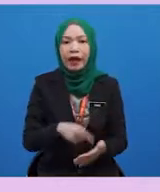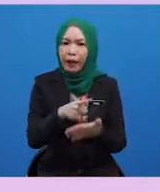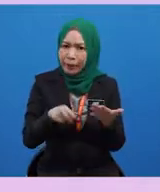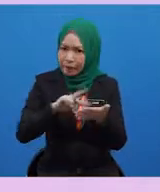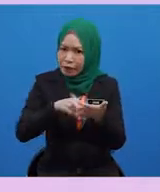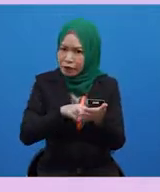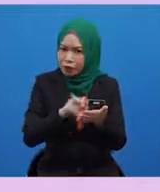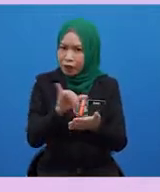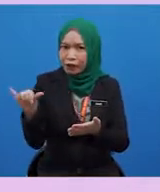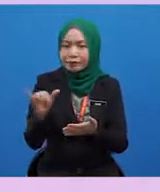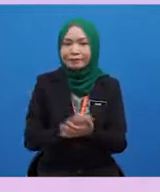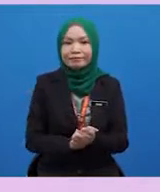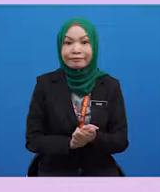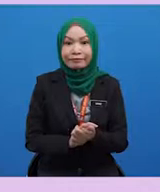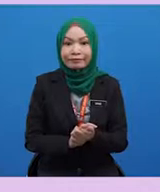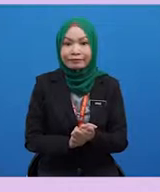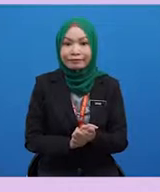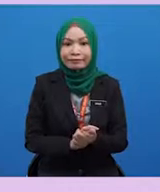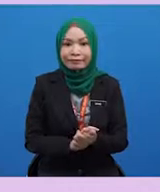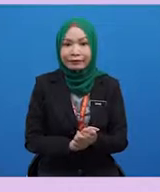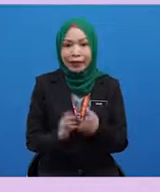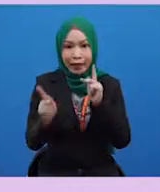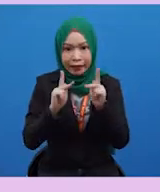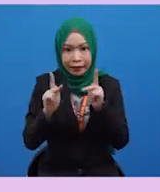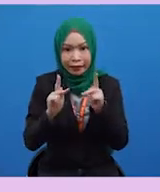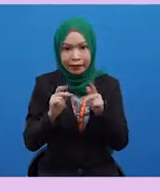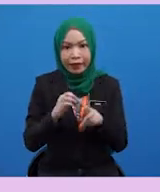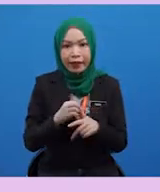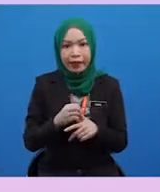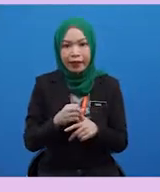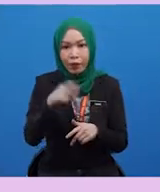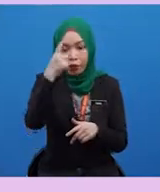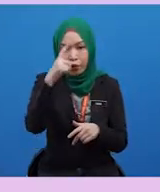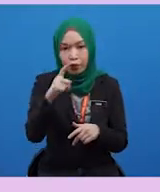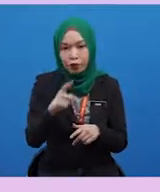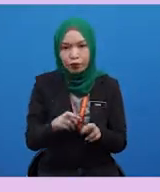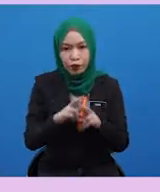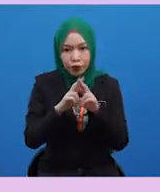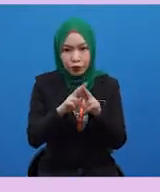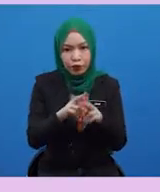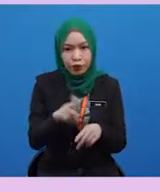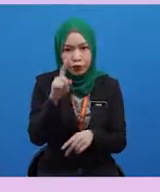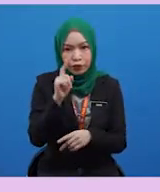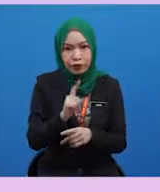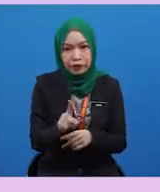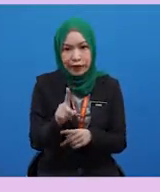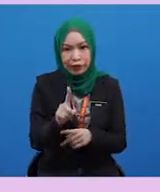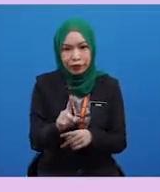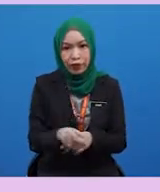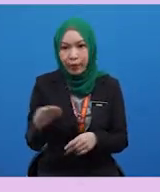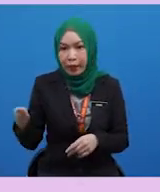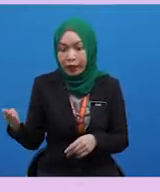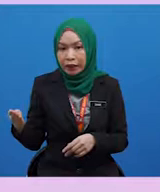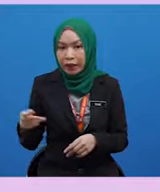Penanda rujukan ialah kata atau frasa yang digunakan untuk merujuk sesuatu, iaitu benda,